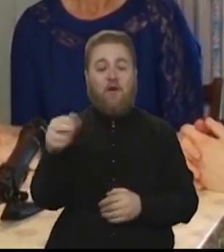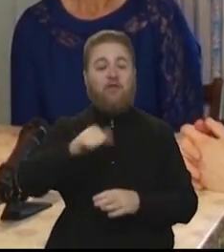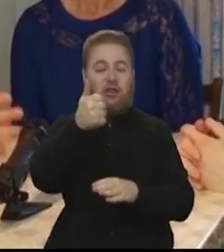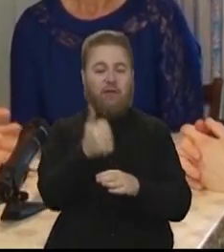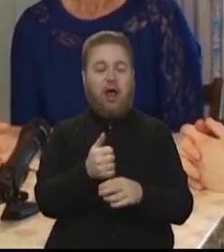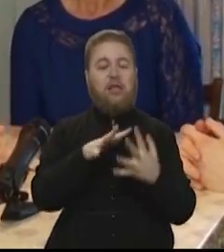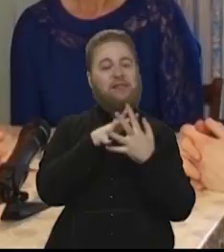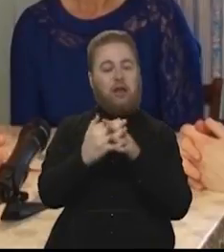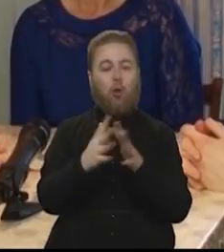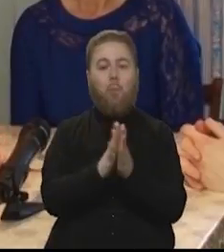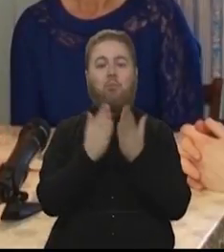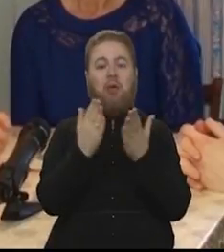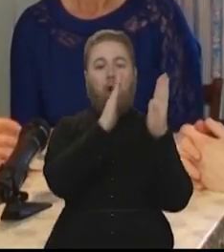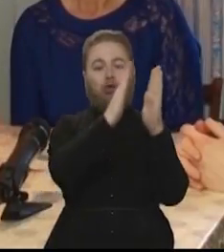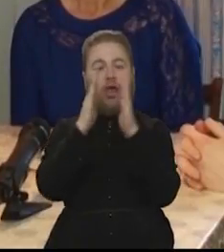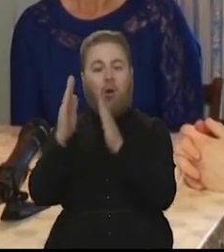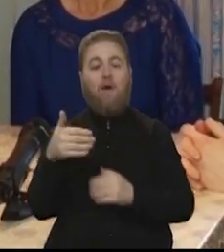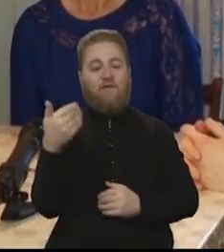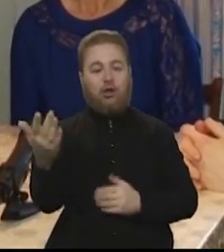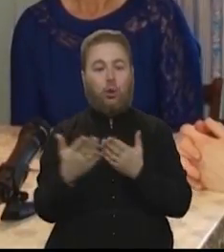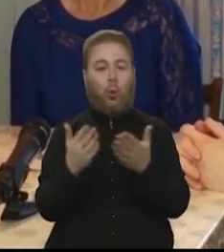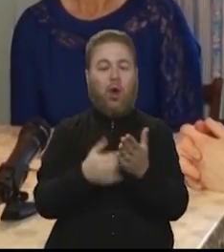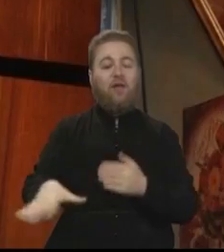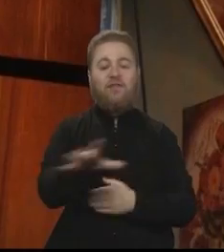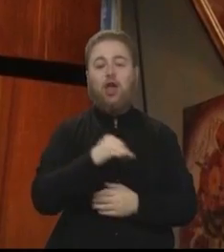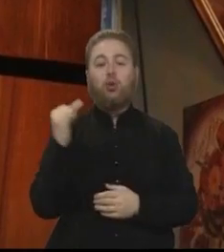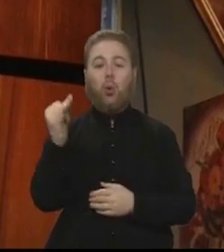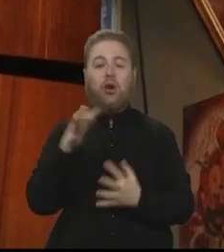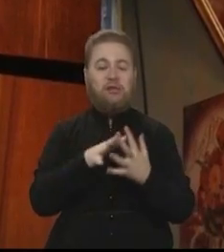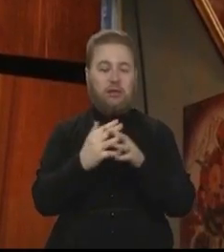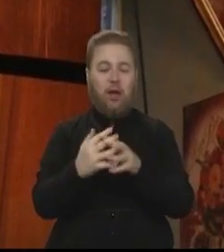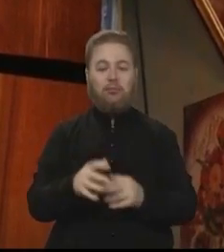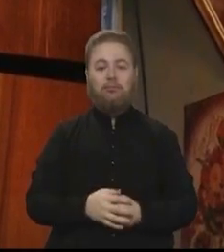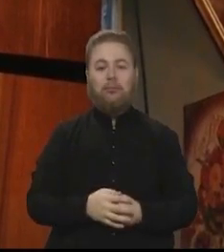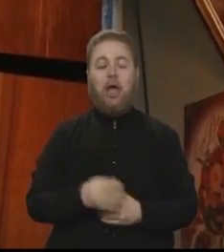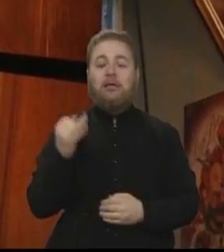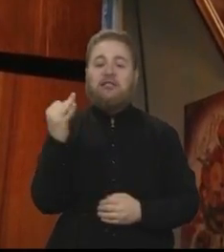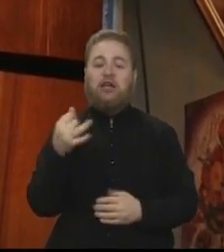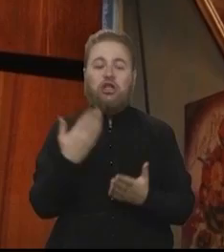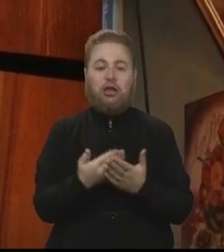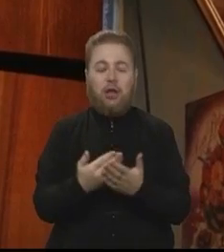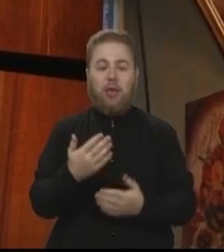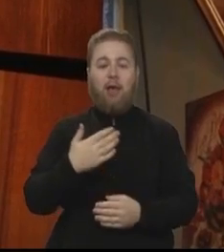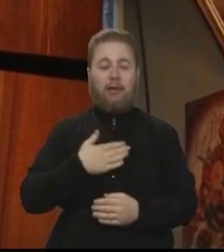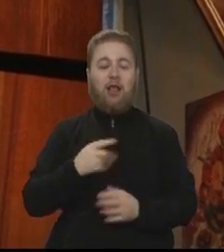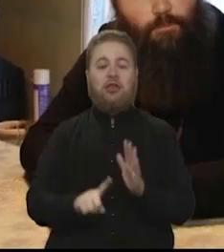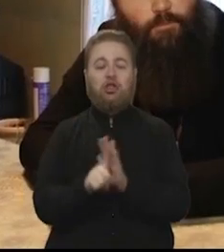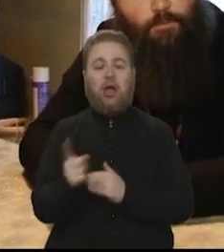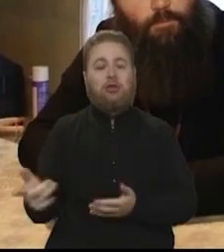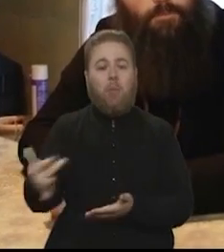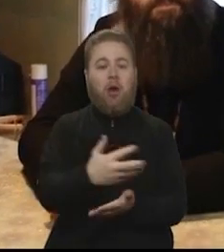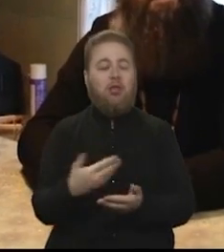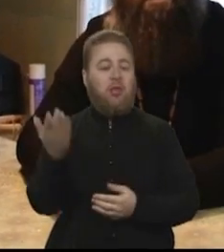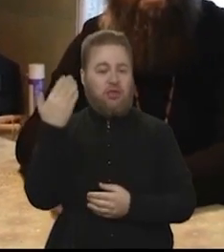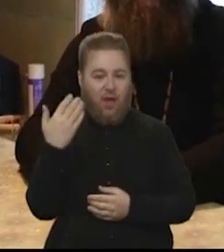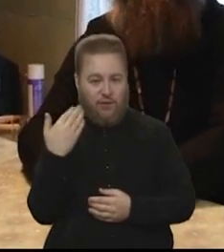сельскую библиотеку. В ваших руках вся история села. Исторические данные я начала собирать совсем недавно. То есть